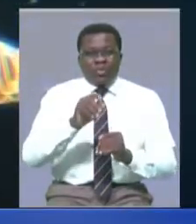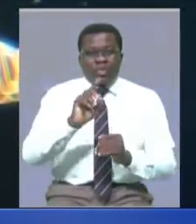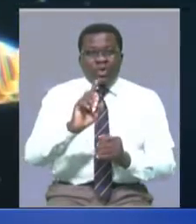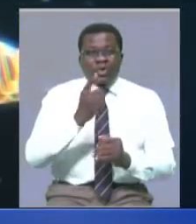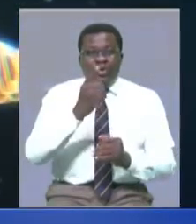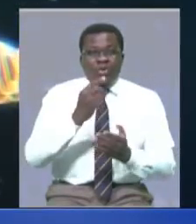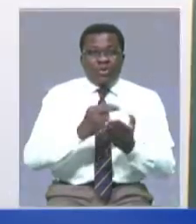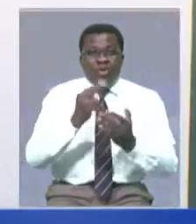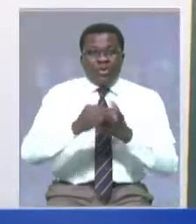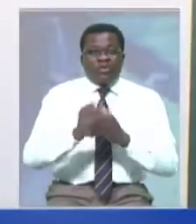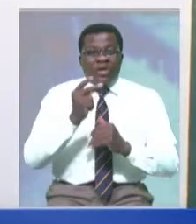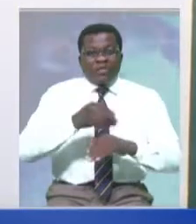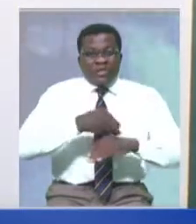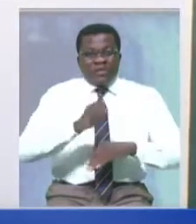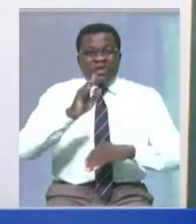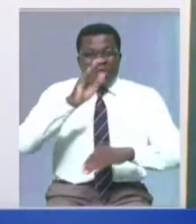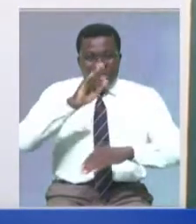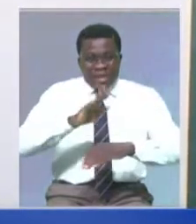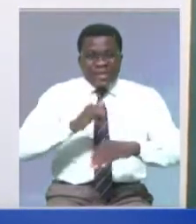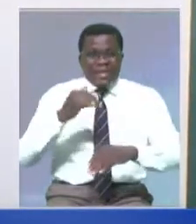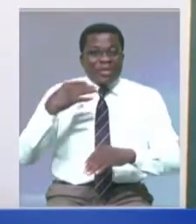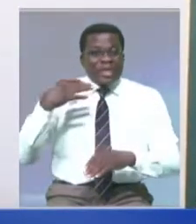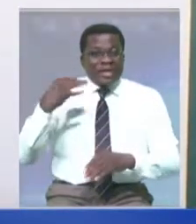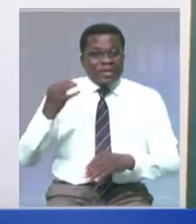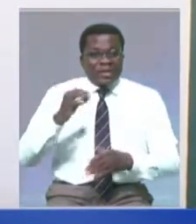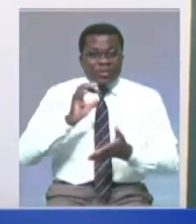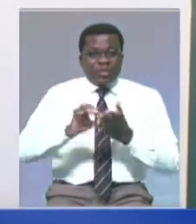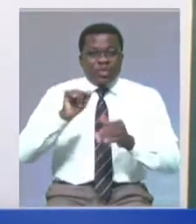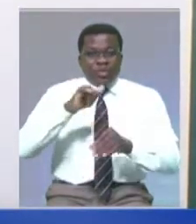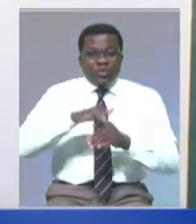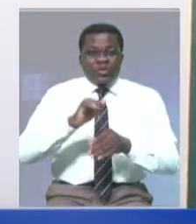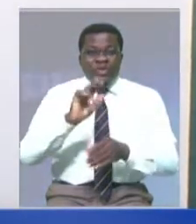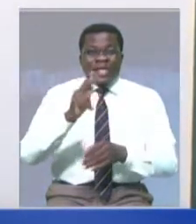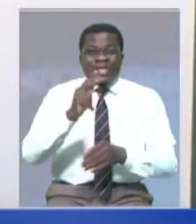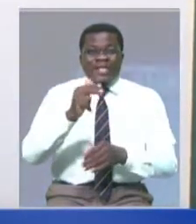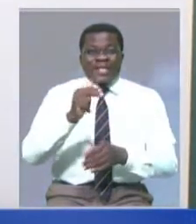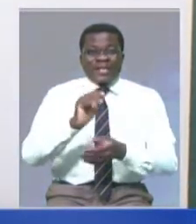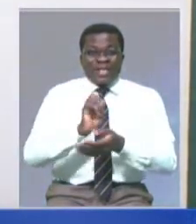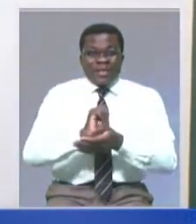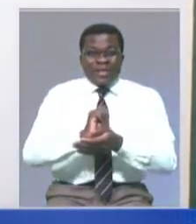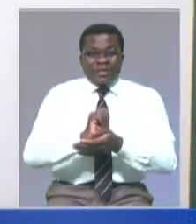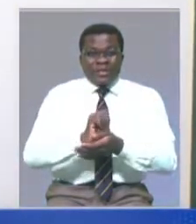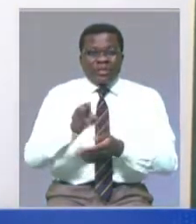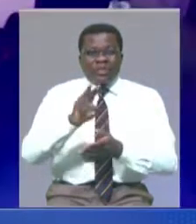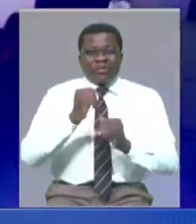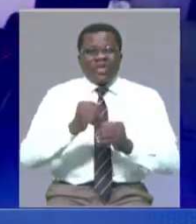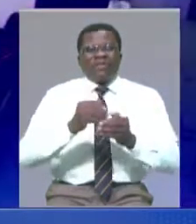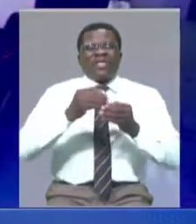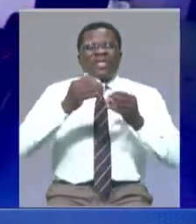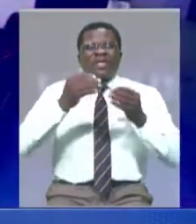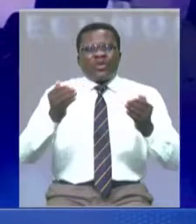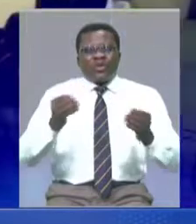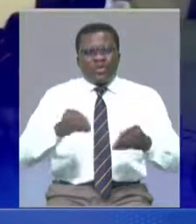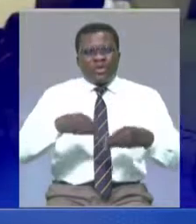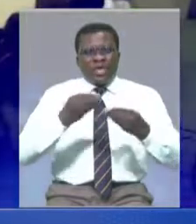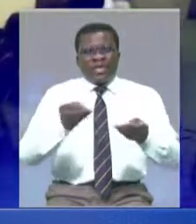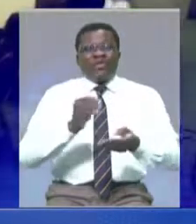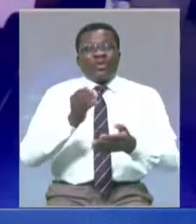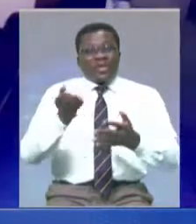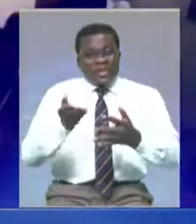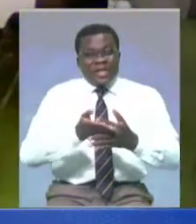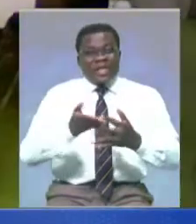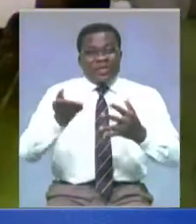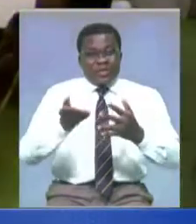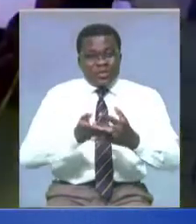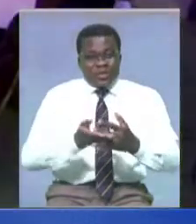1er novembre, nous avons lancé les appels à candidature pour le compte de cette 13e édition de Bénin Top 10. Vous avez été très nombreux à déposer les dossiers. Nous